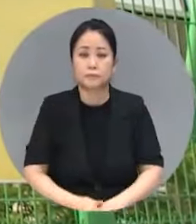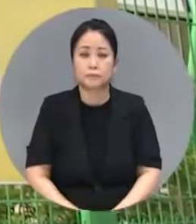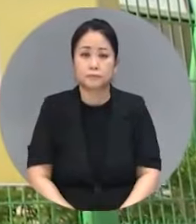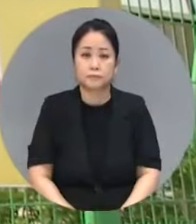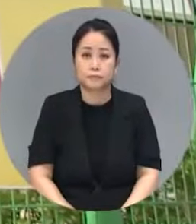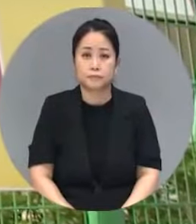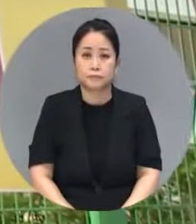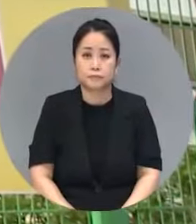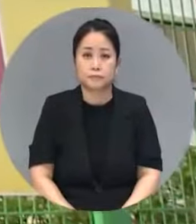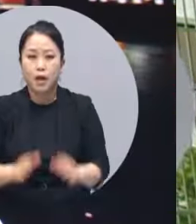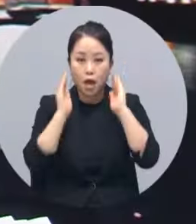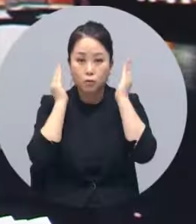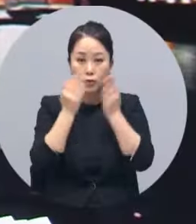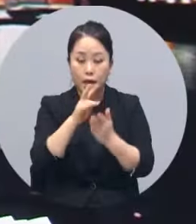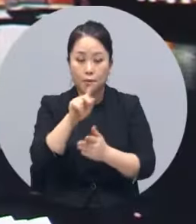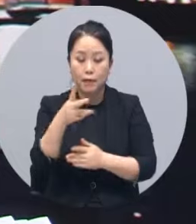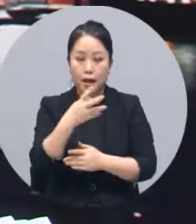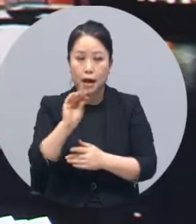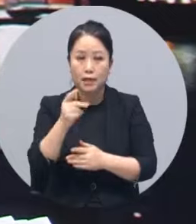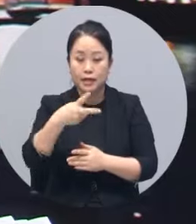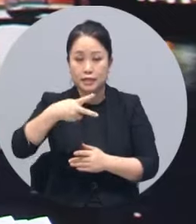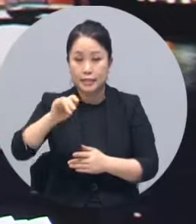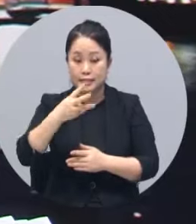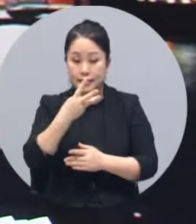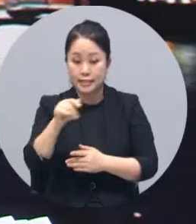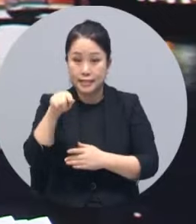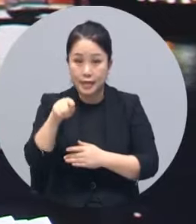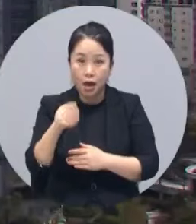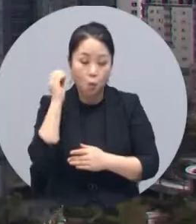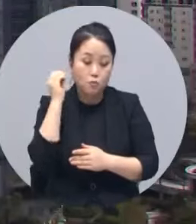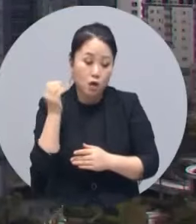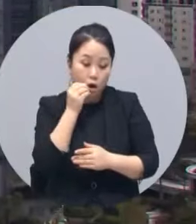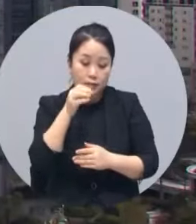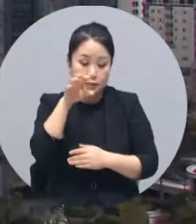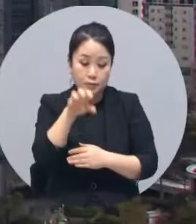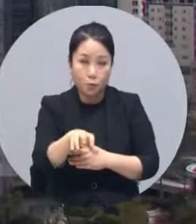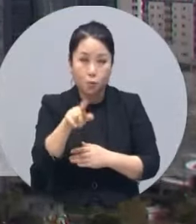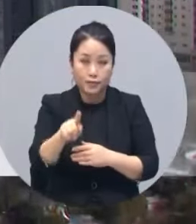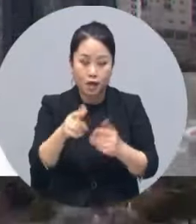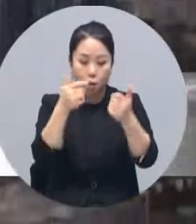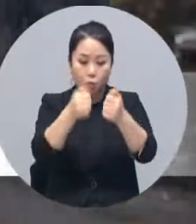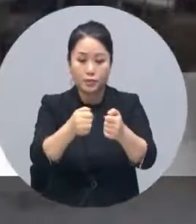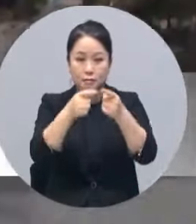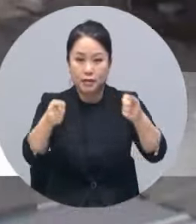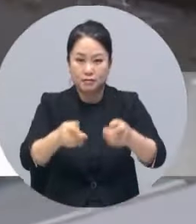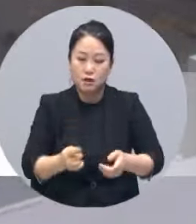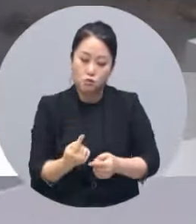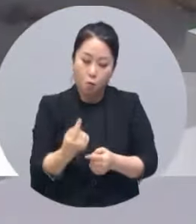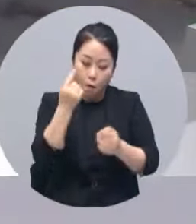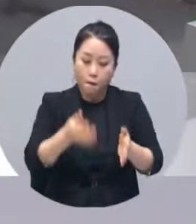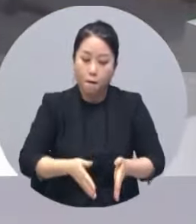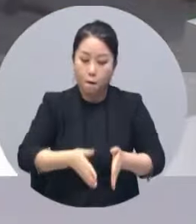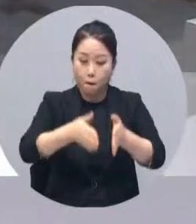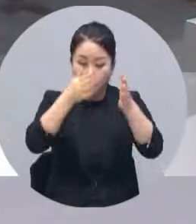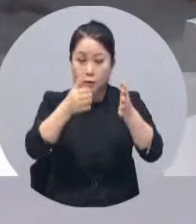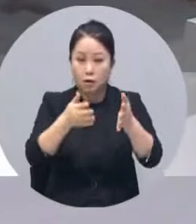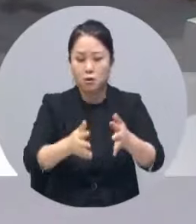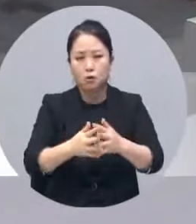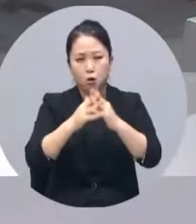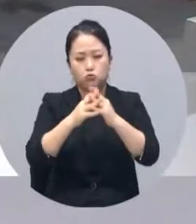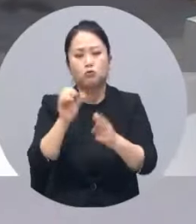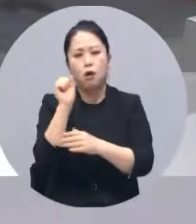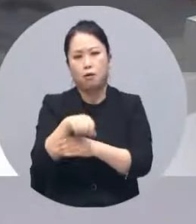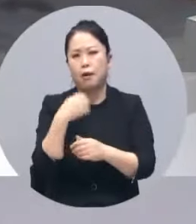뉴스 유태경입니다. 해운대 마린시티 홈플러스 부지에 51층 높이 초고층 건물 건축 허가가 승인되면서